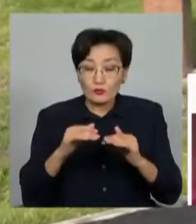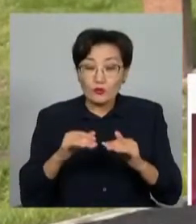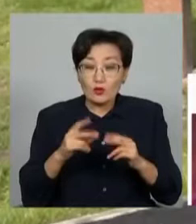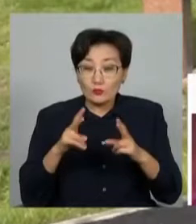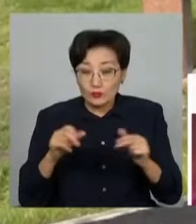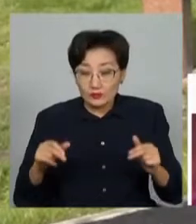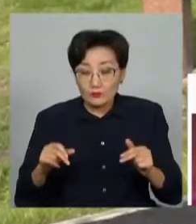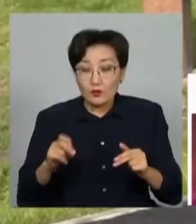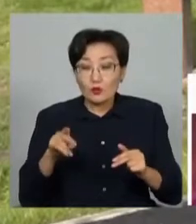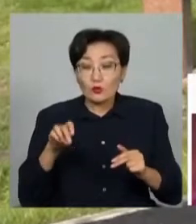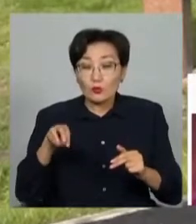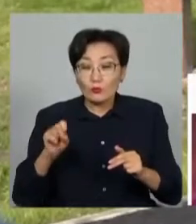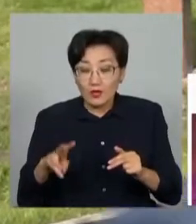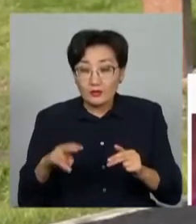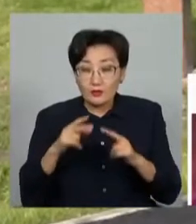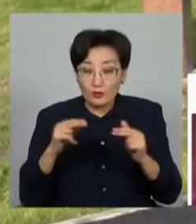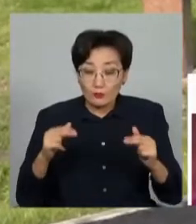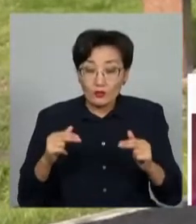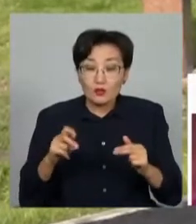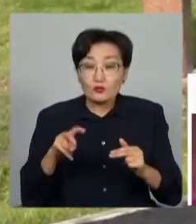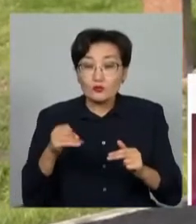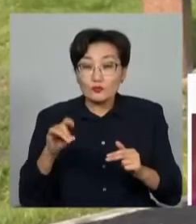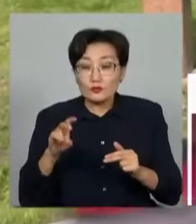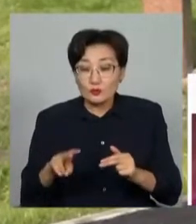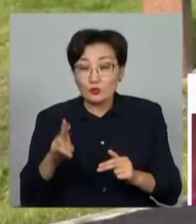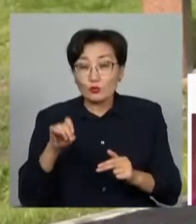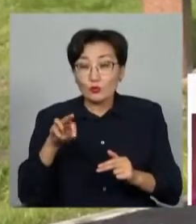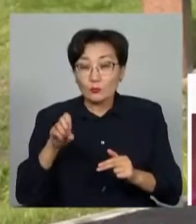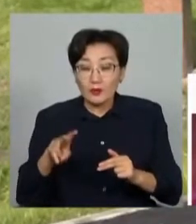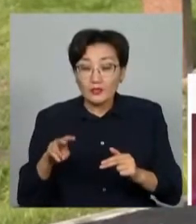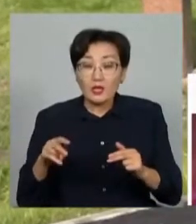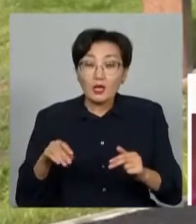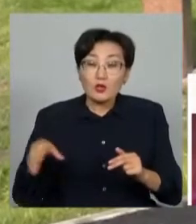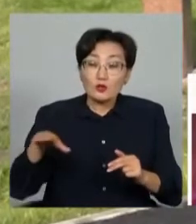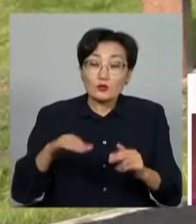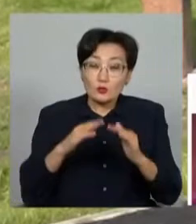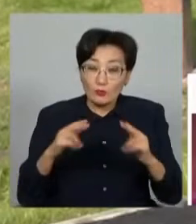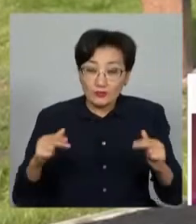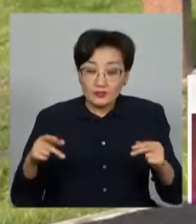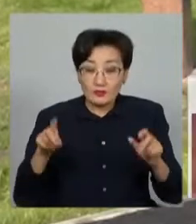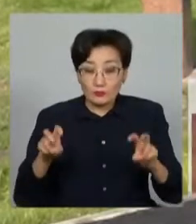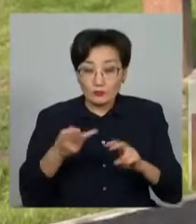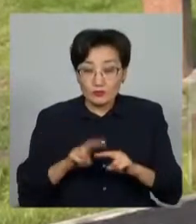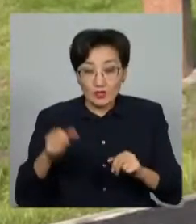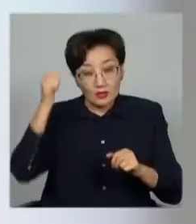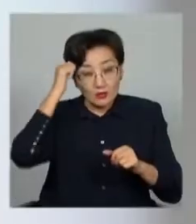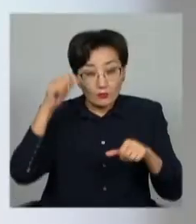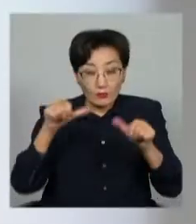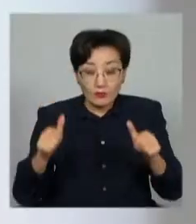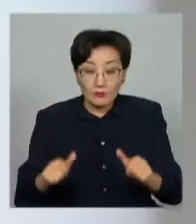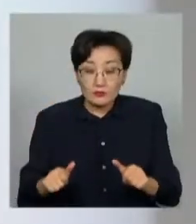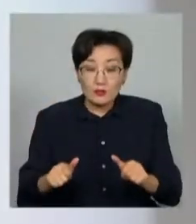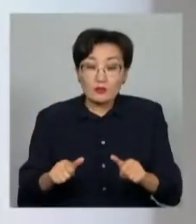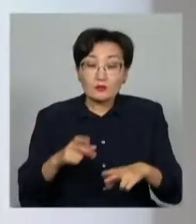кейін Құрман баба жүтпірлінген соң сол үйжін төбе, Құрман төбесі деп аталып, осы жерге үлкен ескерткіш қойылып, кешен